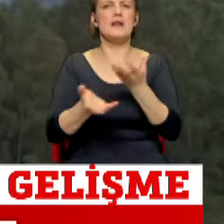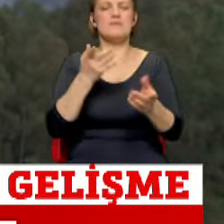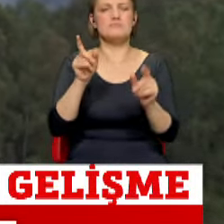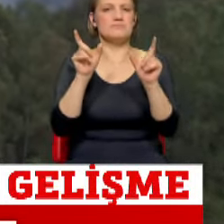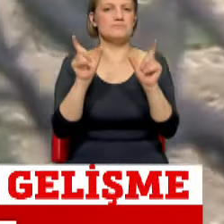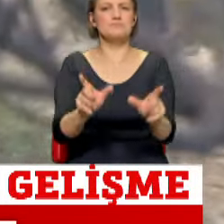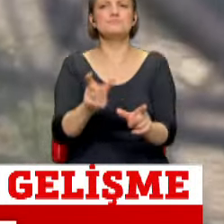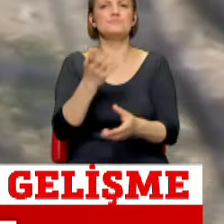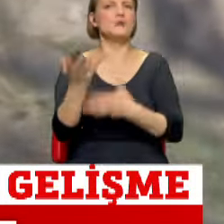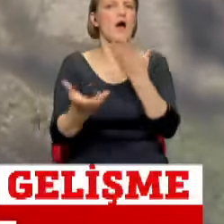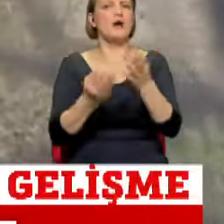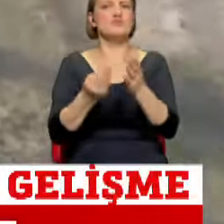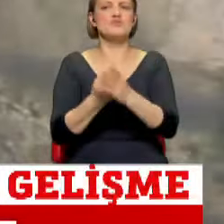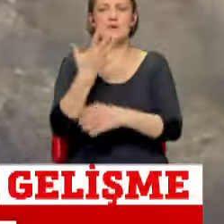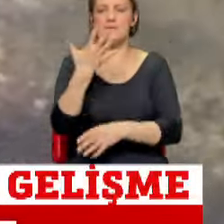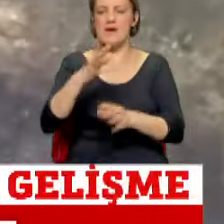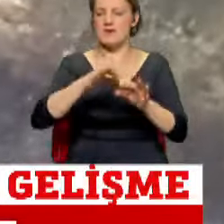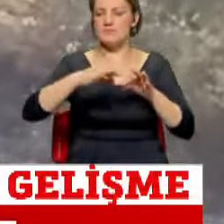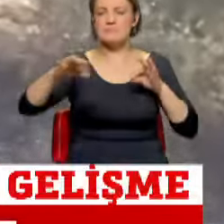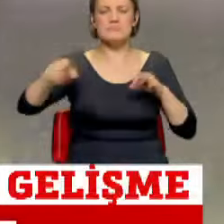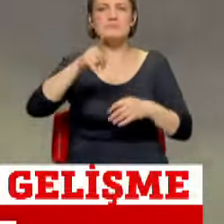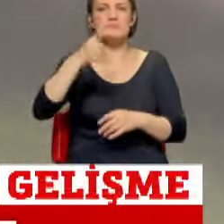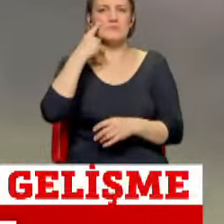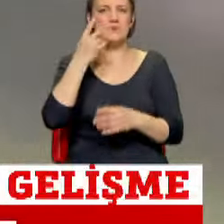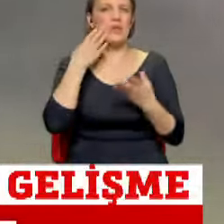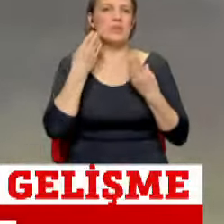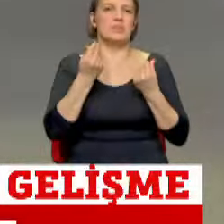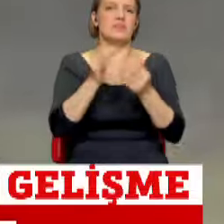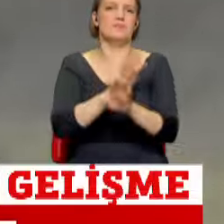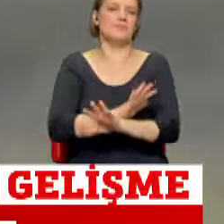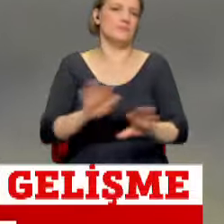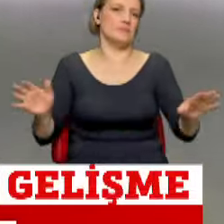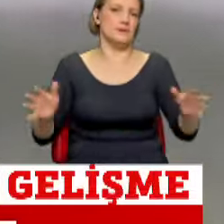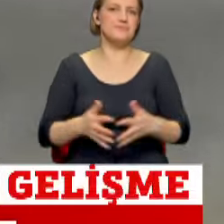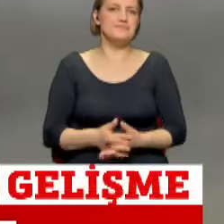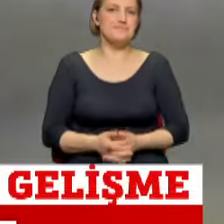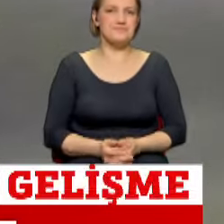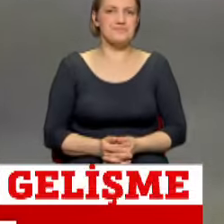alınabildi. Çıkan yangında 5 hektarlık alan küle döndü.